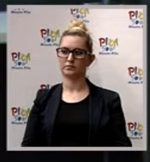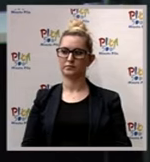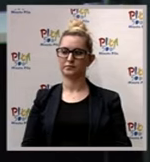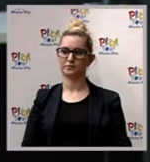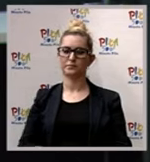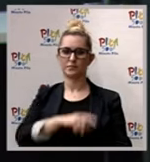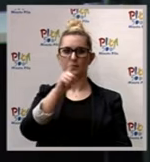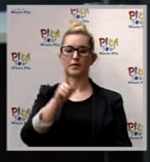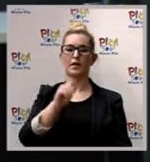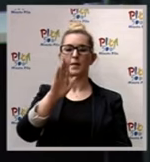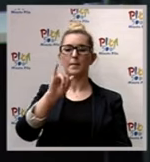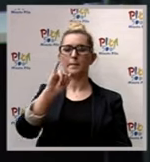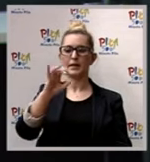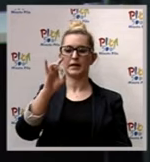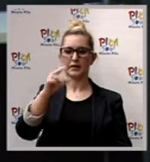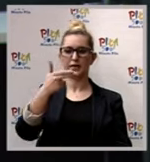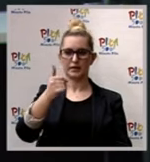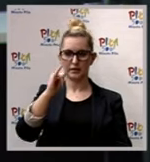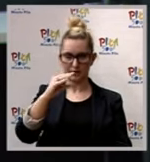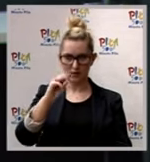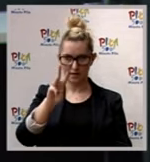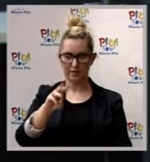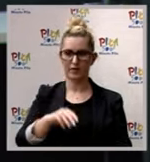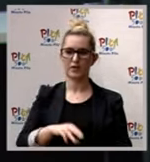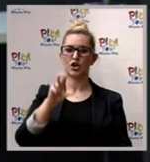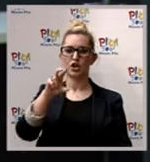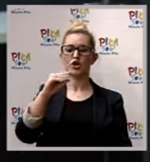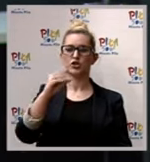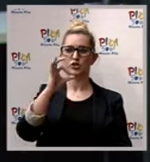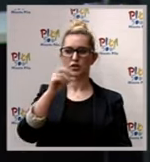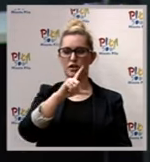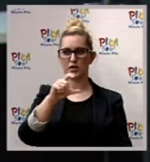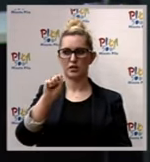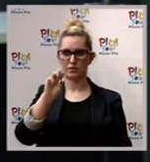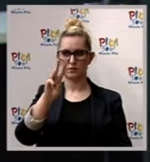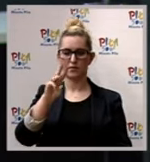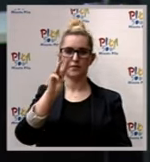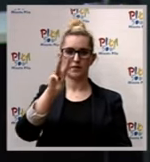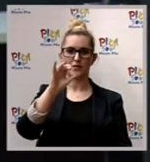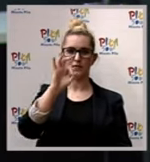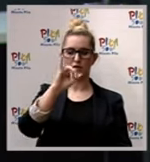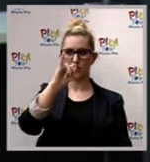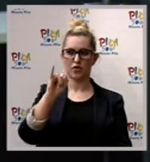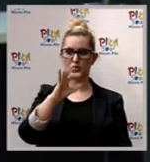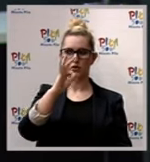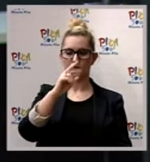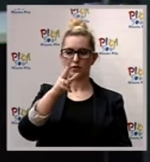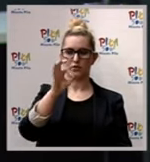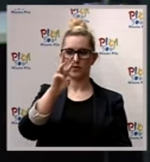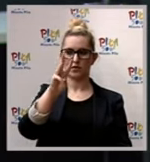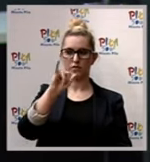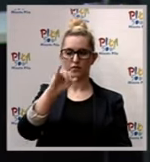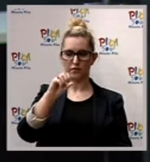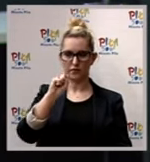Zbigniew Czesław Wojtkowiak. Komisja skrutacyjna stwierdza, że kandydat Zbigniew Czesław Wojtkowiak uzyskał